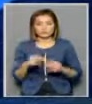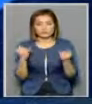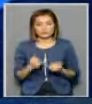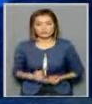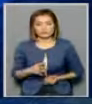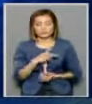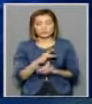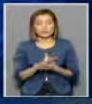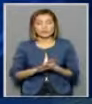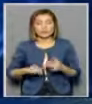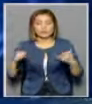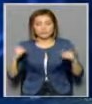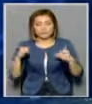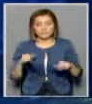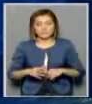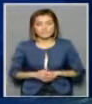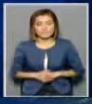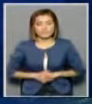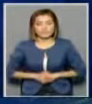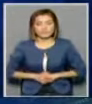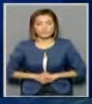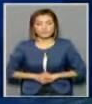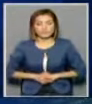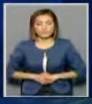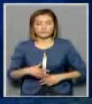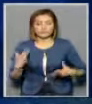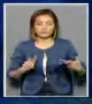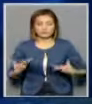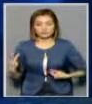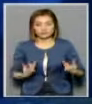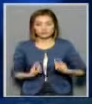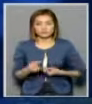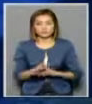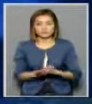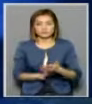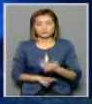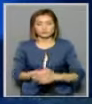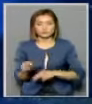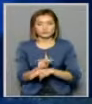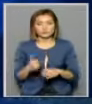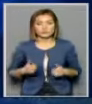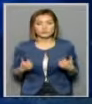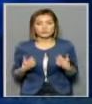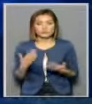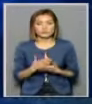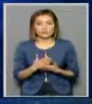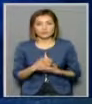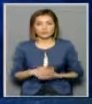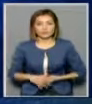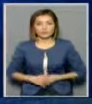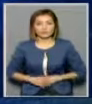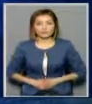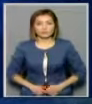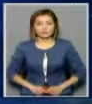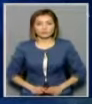біз қолдағы уыты жоғары антибиотиктермен егіп, қимылдай бастадық, Астанаға пат материал